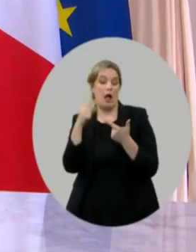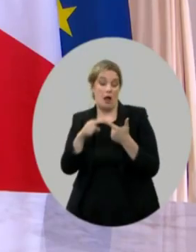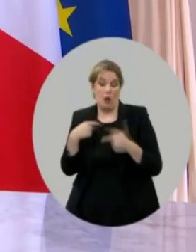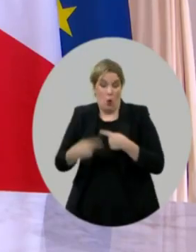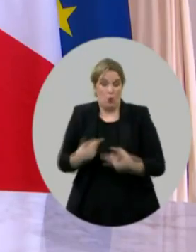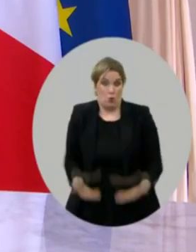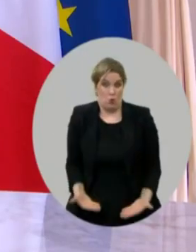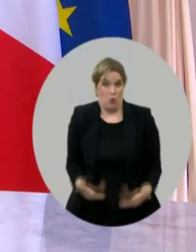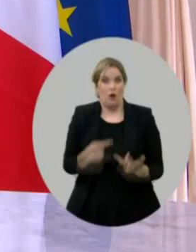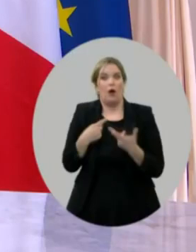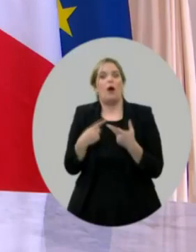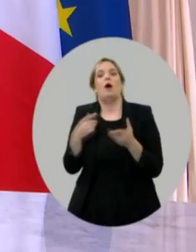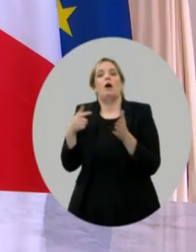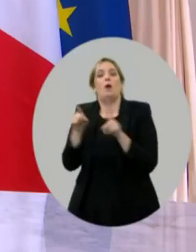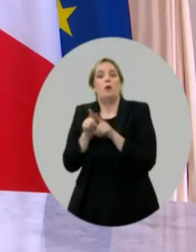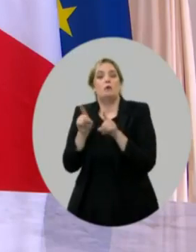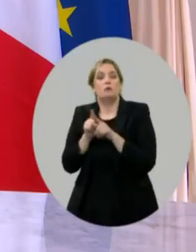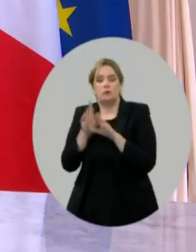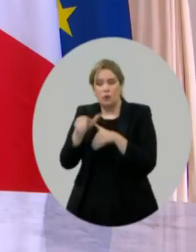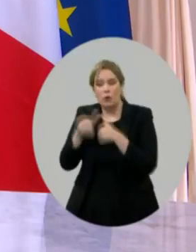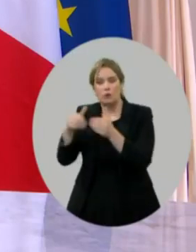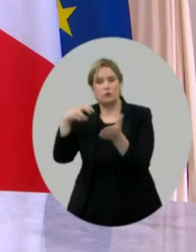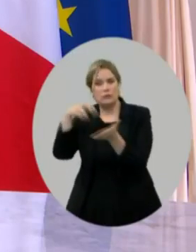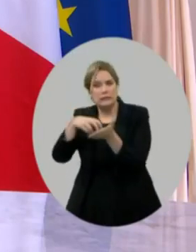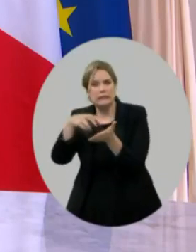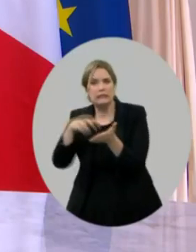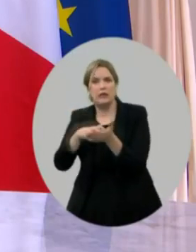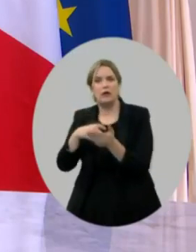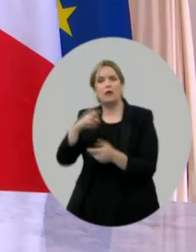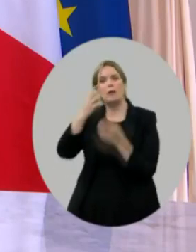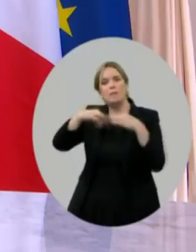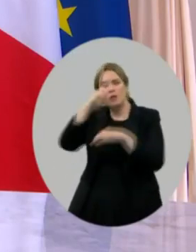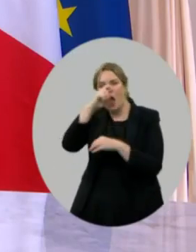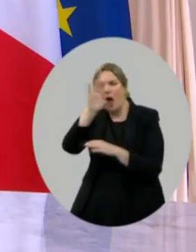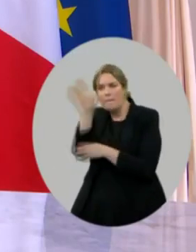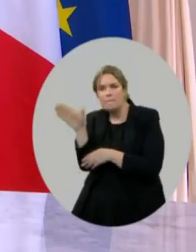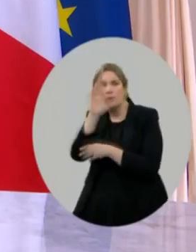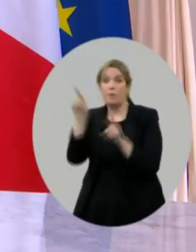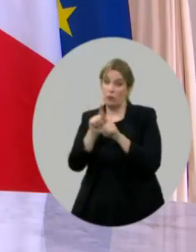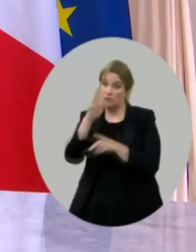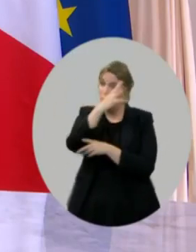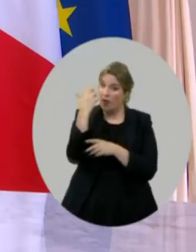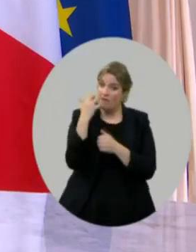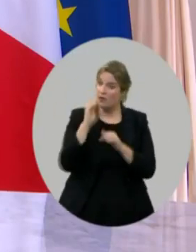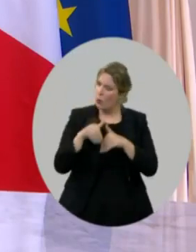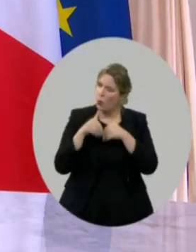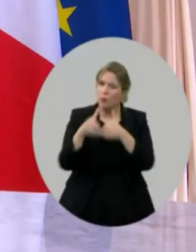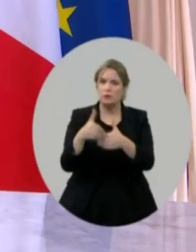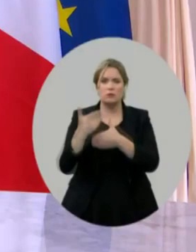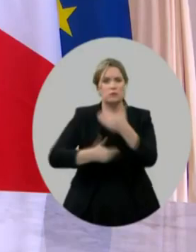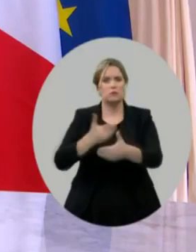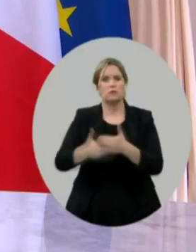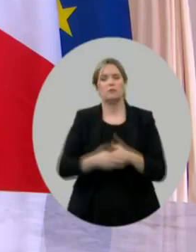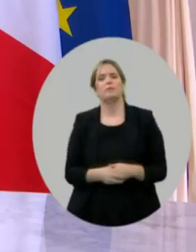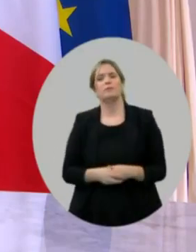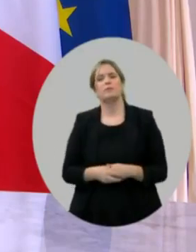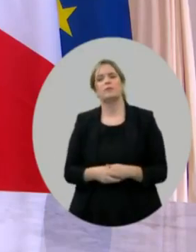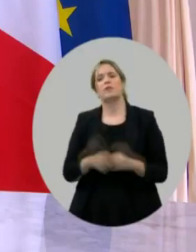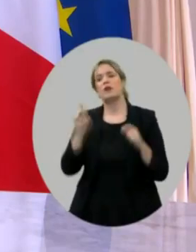nous continuerons à faire en Syrie, au Proche-Orient comme en Afrique. C'est une